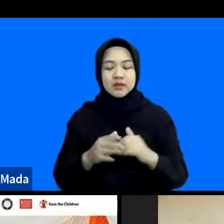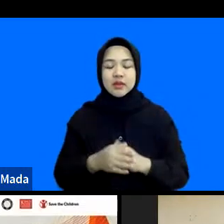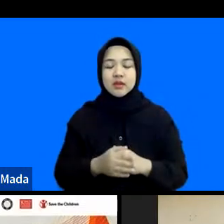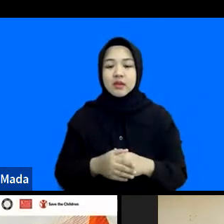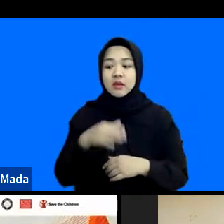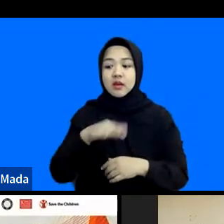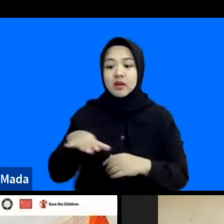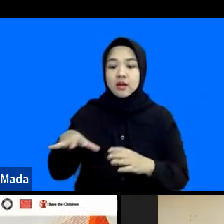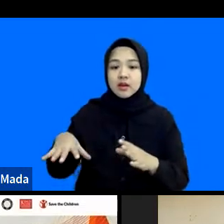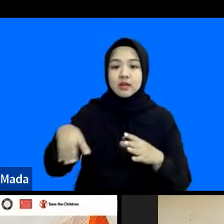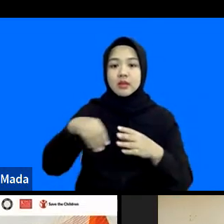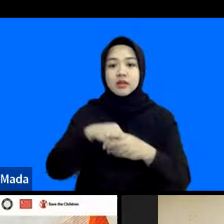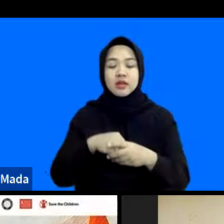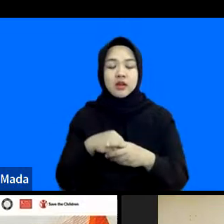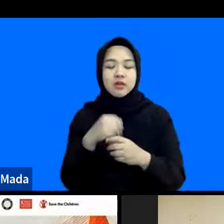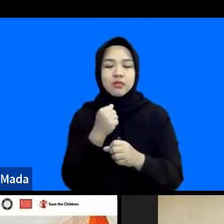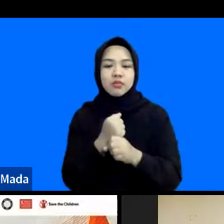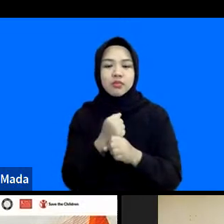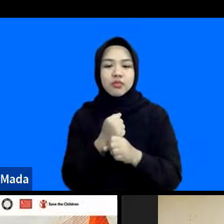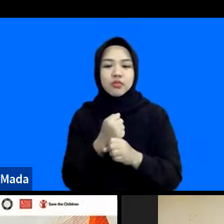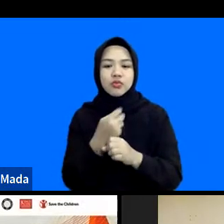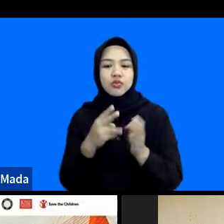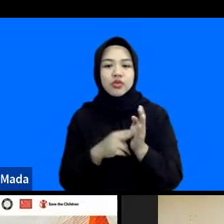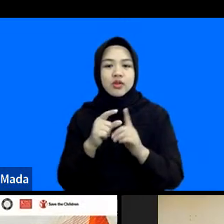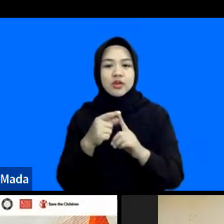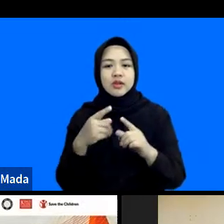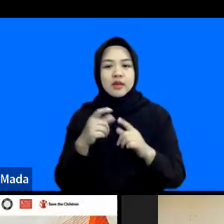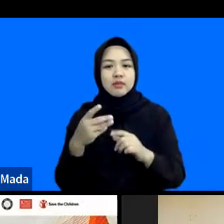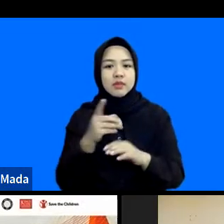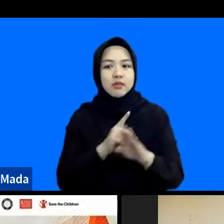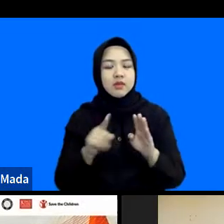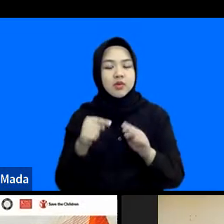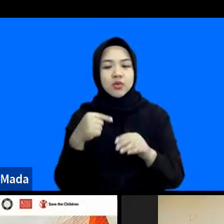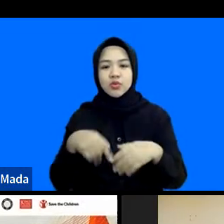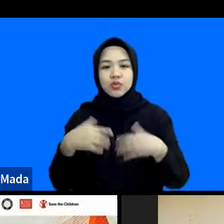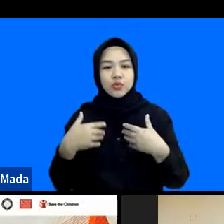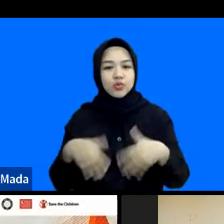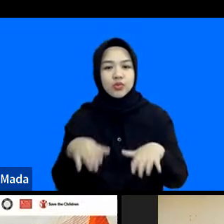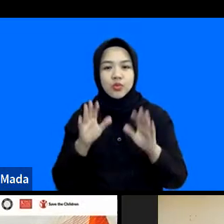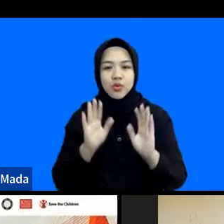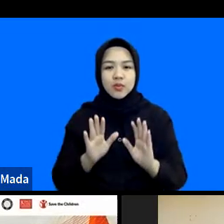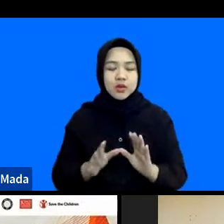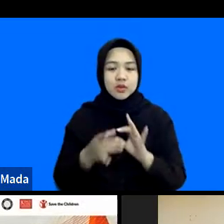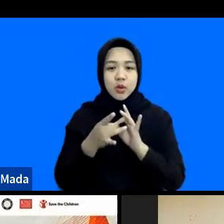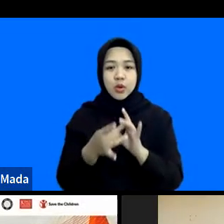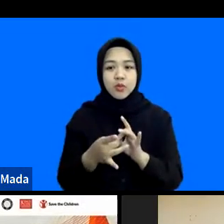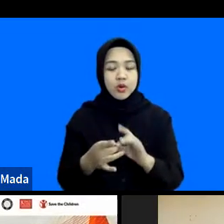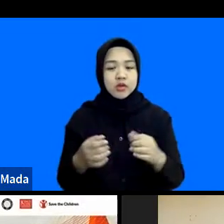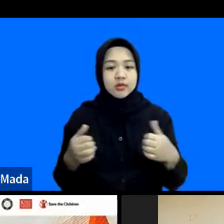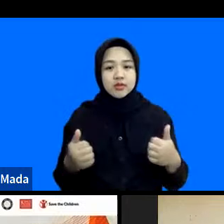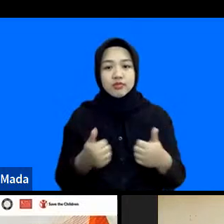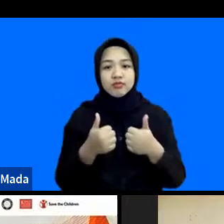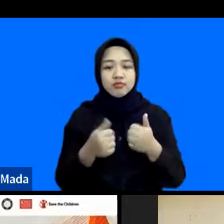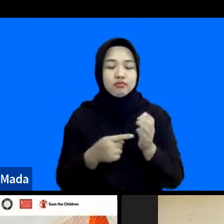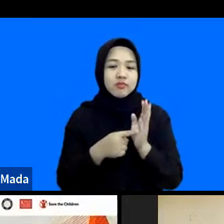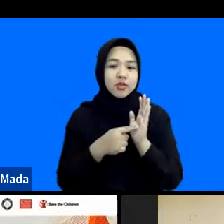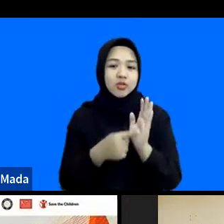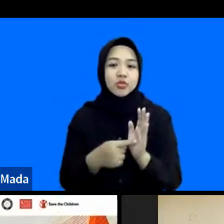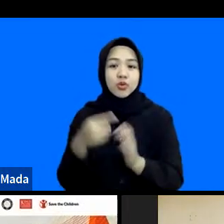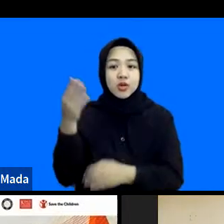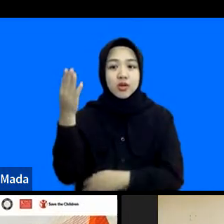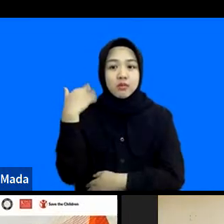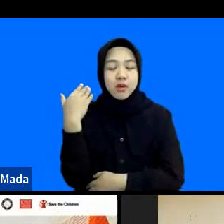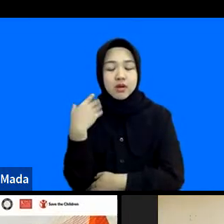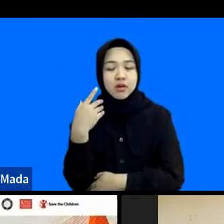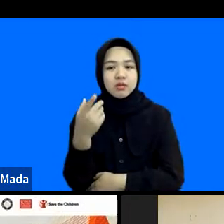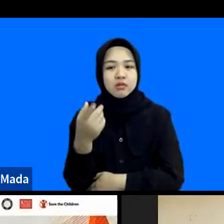yang tergabung dalam Genpis Ambassador ya. Ini luar biasa kolaborasinya dalam pertunjukan kemarin itu boleh